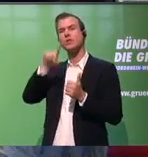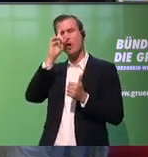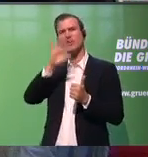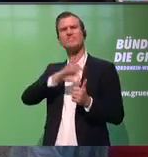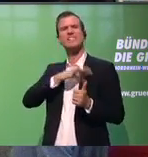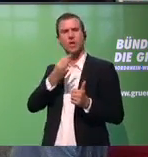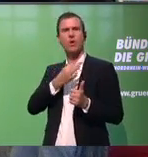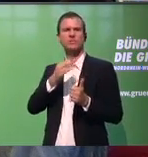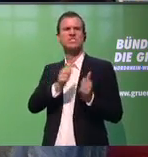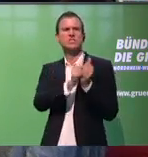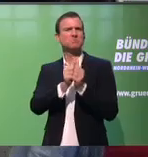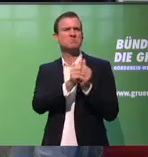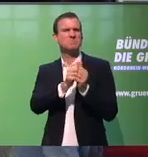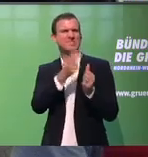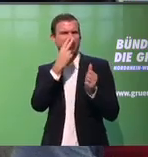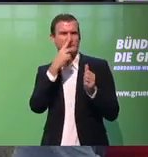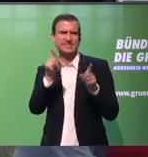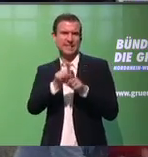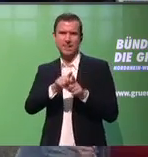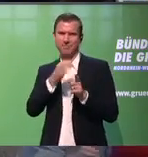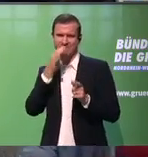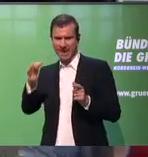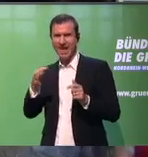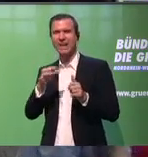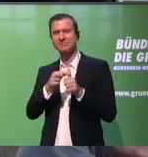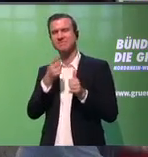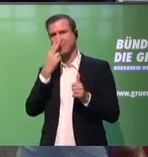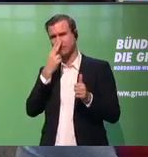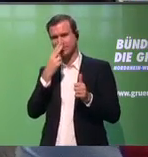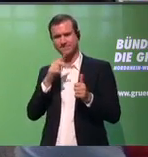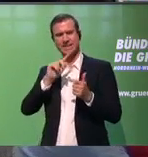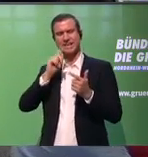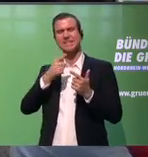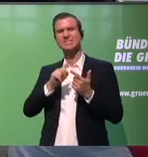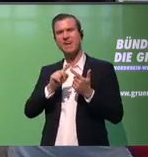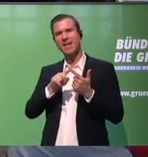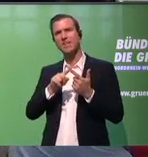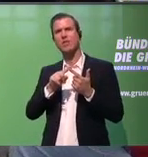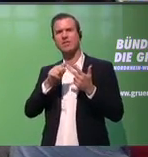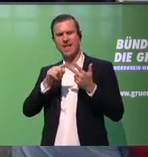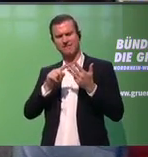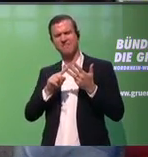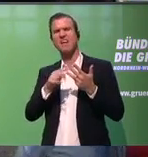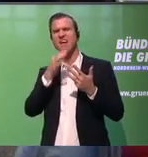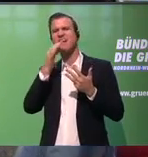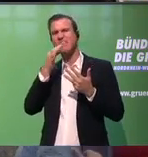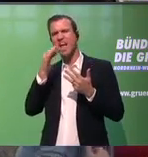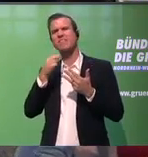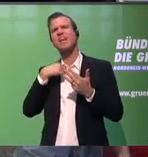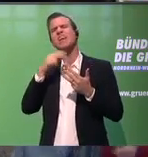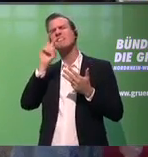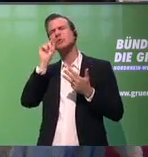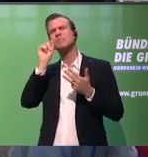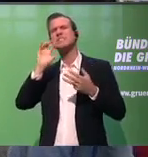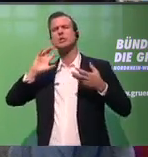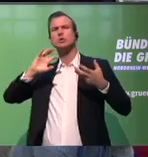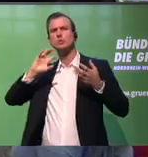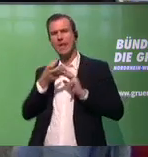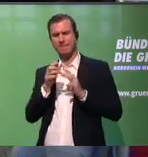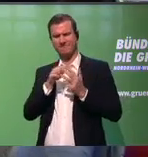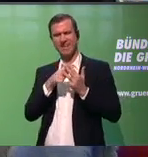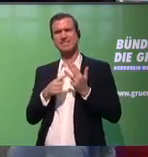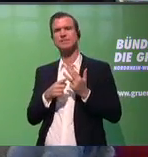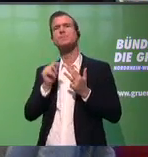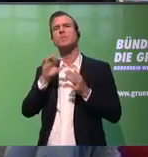deutsch-französische Tandem wieder. Das ist sozusagen dieselbe Frage. Und dann die zweite oder die drei, vier Fragen, die wir haben, die würde ich jetzt einfach so ein bisschen zusammenfassen. Es geht um